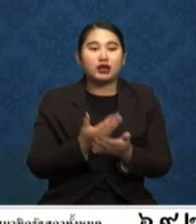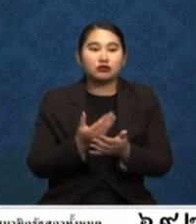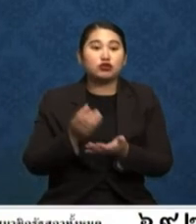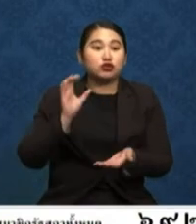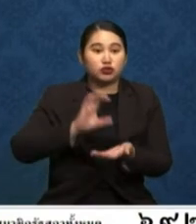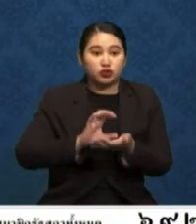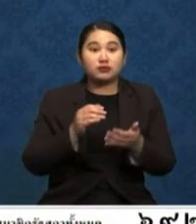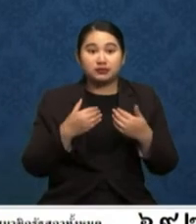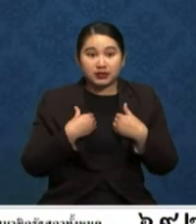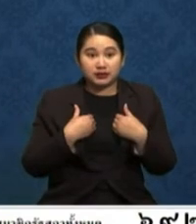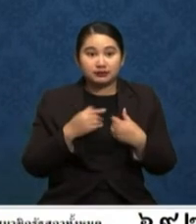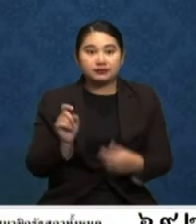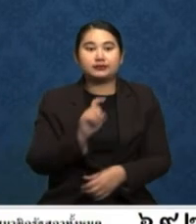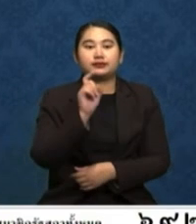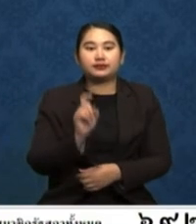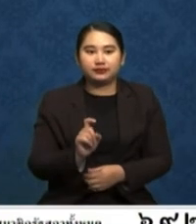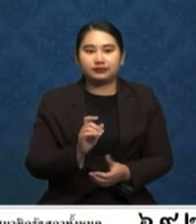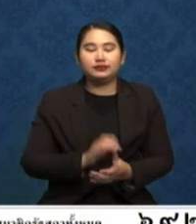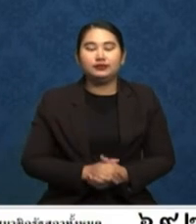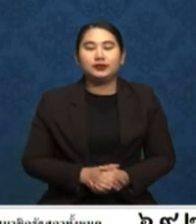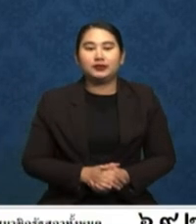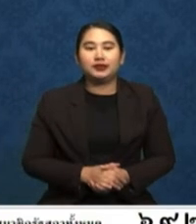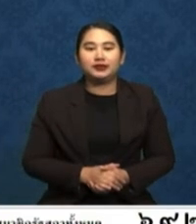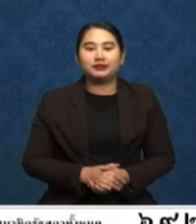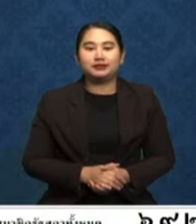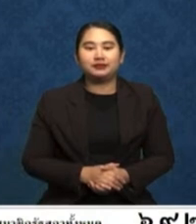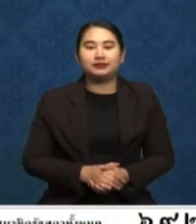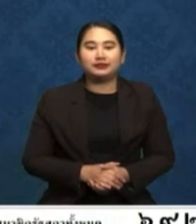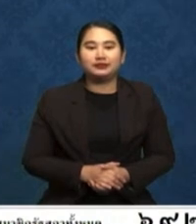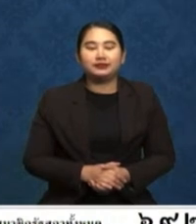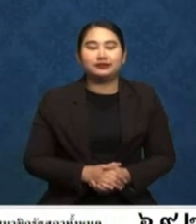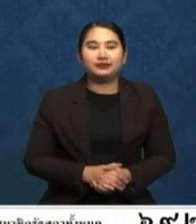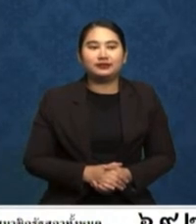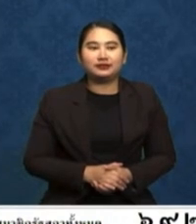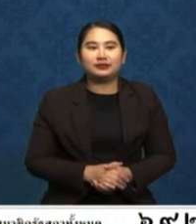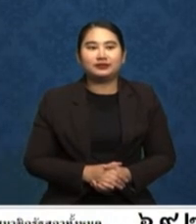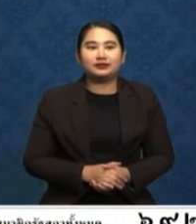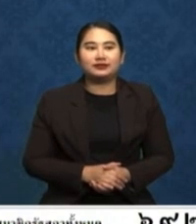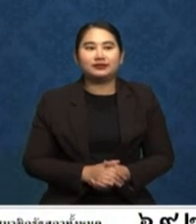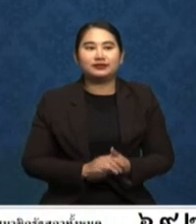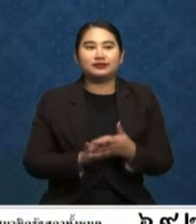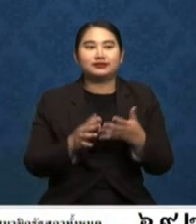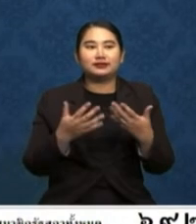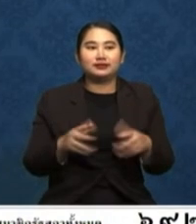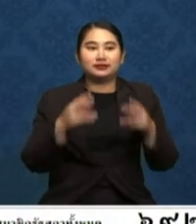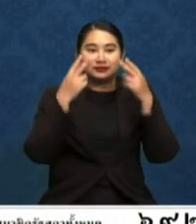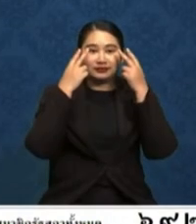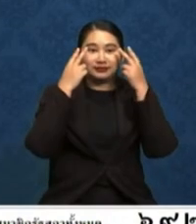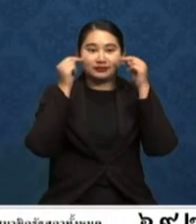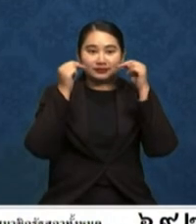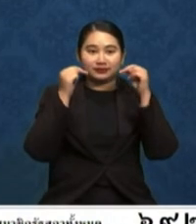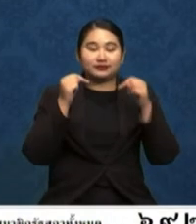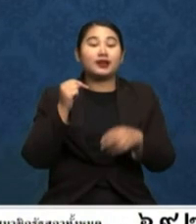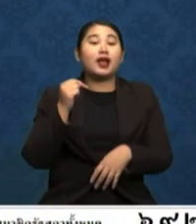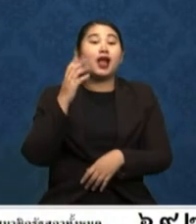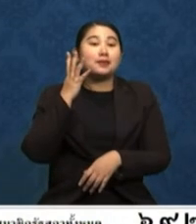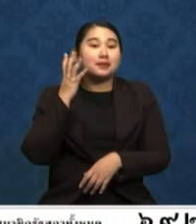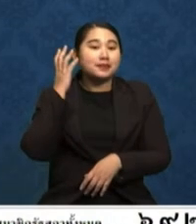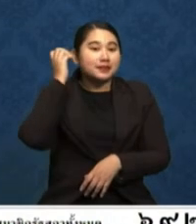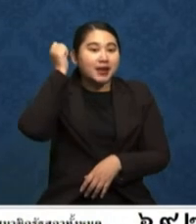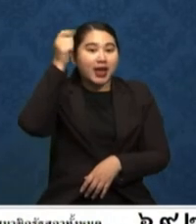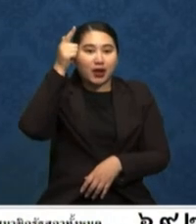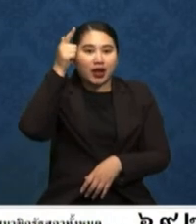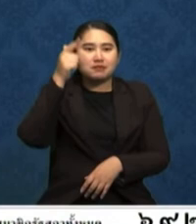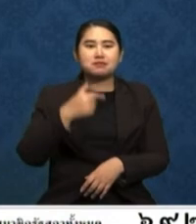ลงทุนแล้วอะไรล่ะคะที่ทำให้นายกรัฐมนตรีแพทองธารชินวัตรมั่น